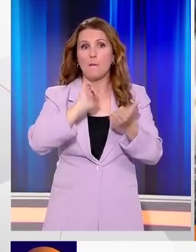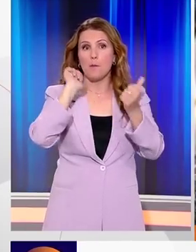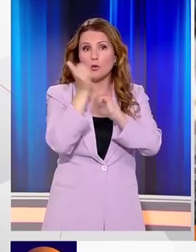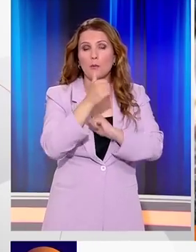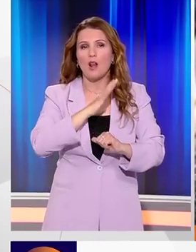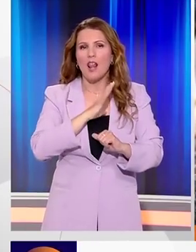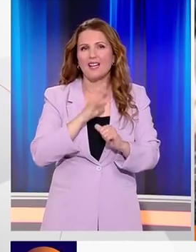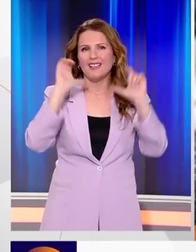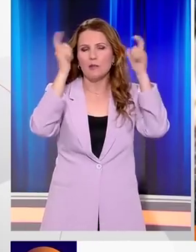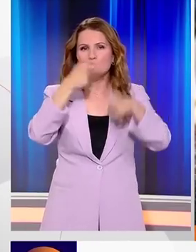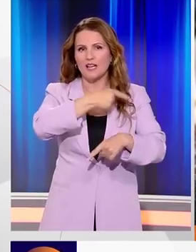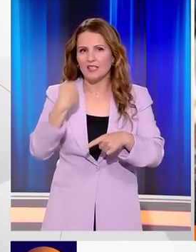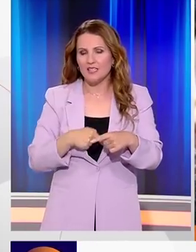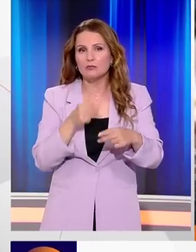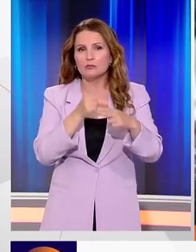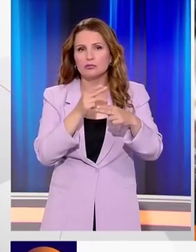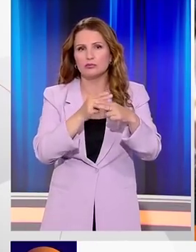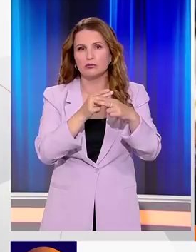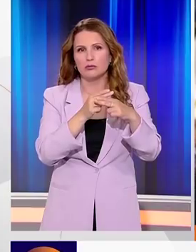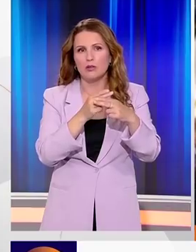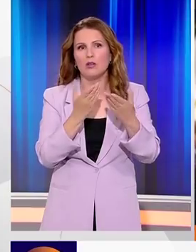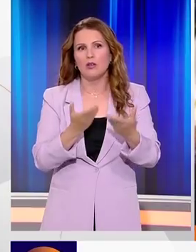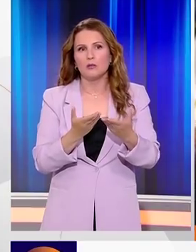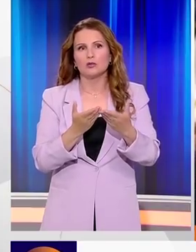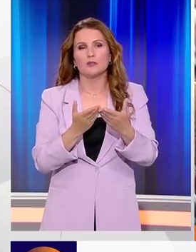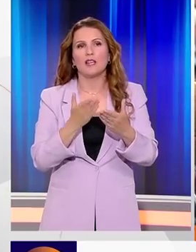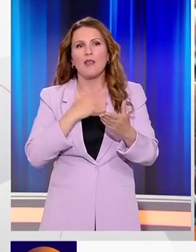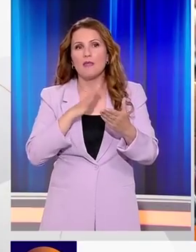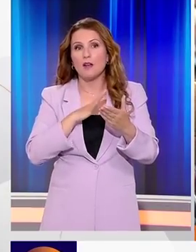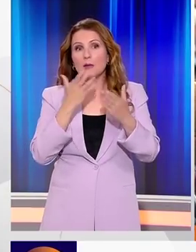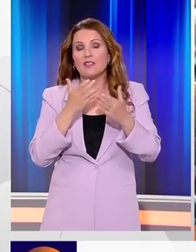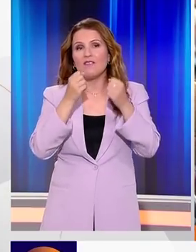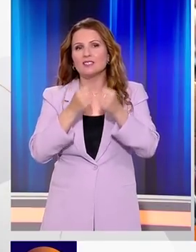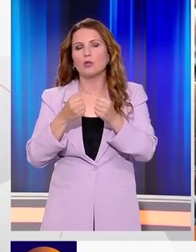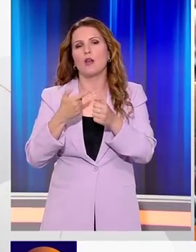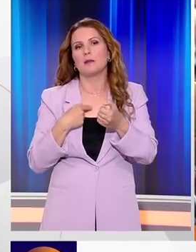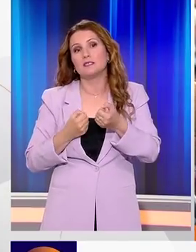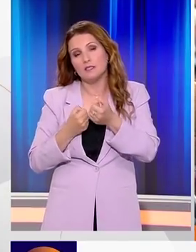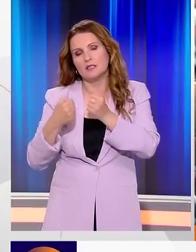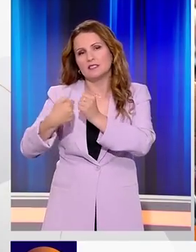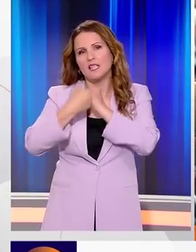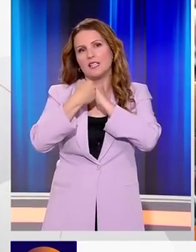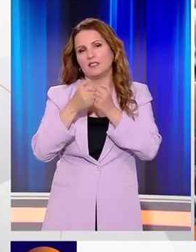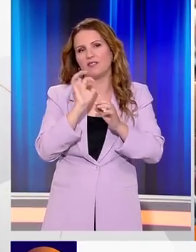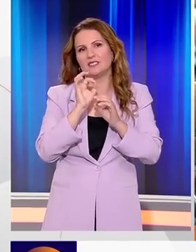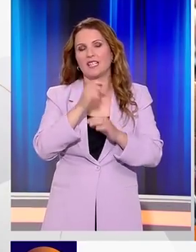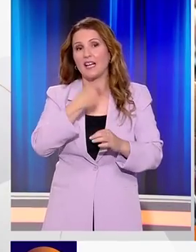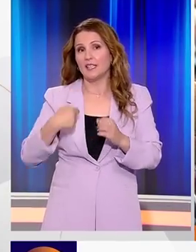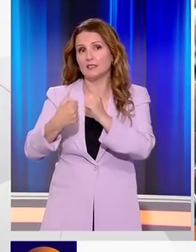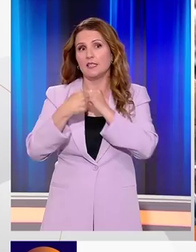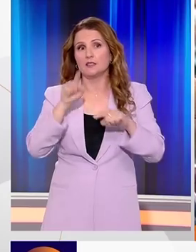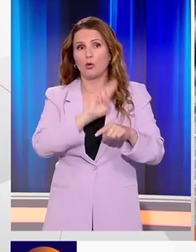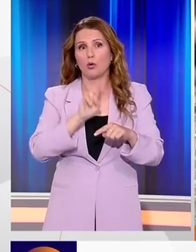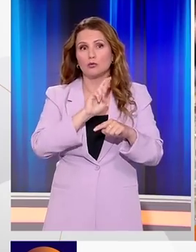Китайской Народной Республикой, с Китаем, которого считаем нашим ключевым единомышленником, естественным партнером в